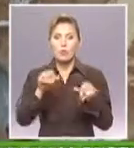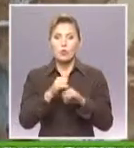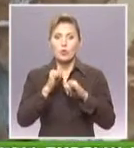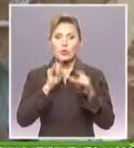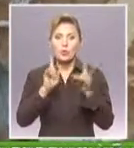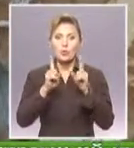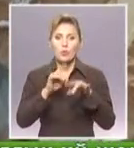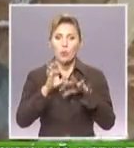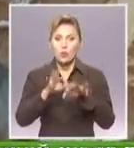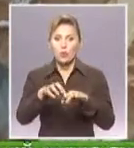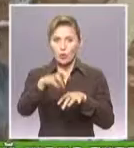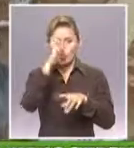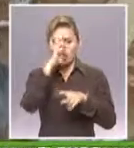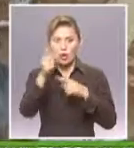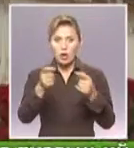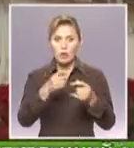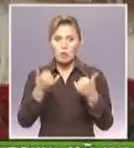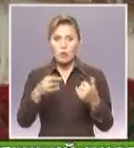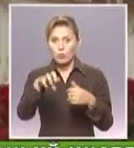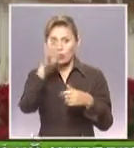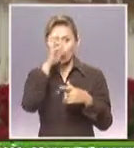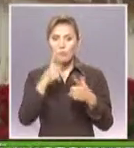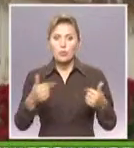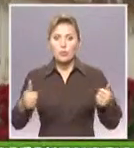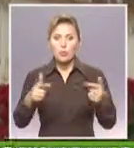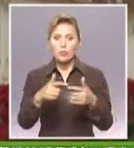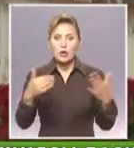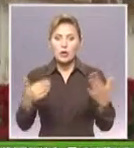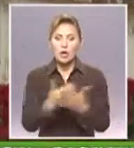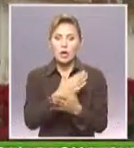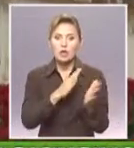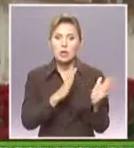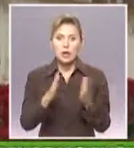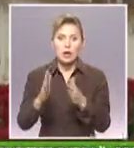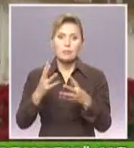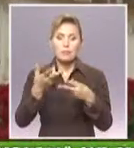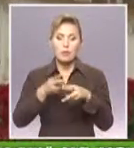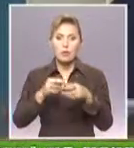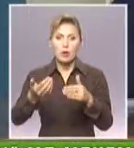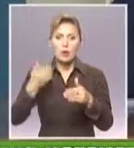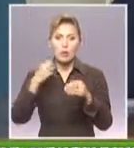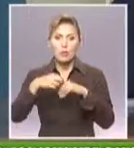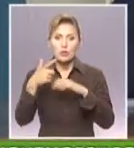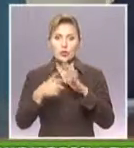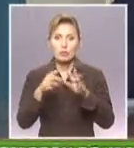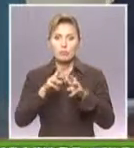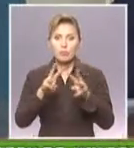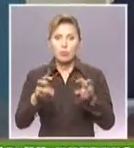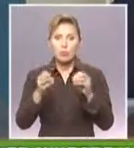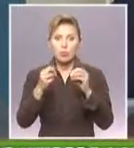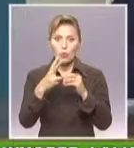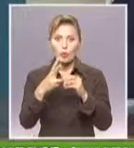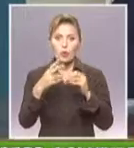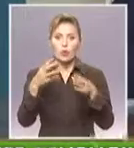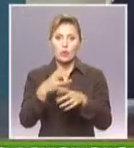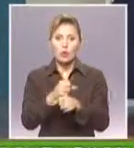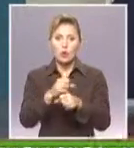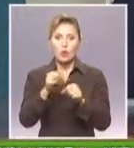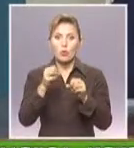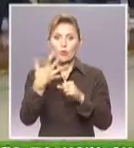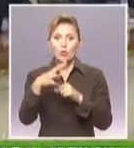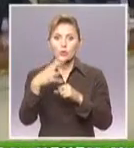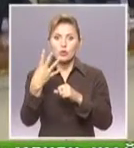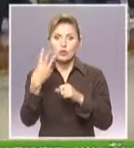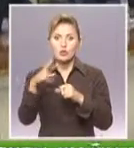отырыс өткізген мемлекет басшысы үкіметтің құрылымын жаңадан жасақтады. Бұған дейін болған 17 министерлік 12-ге, 54 комитет